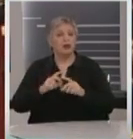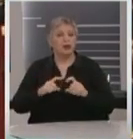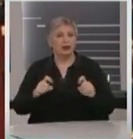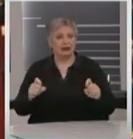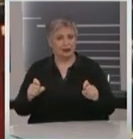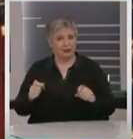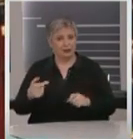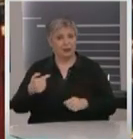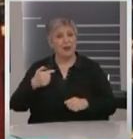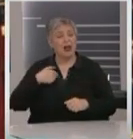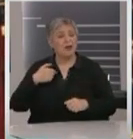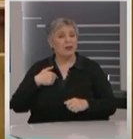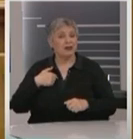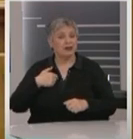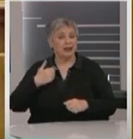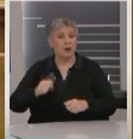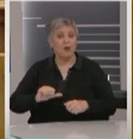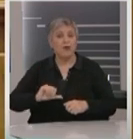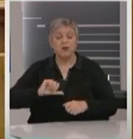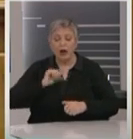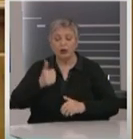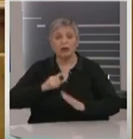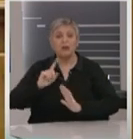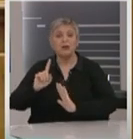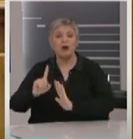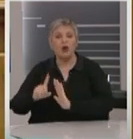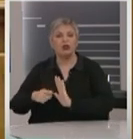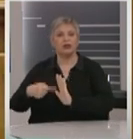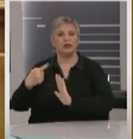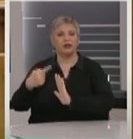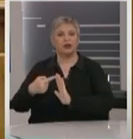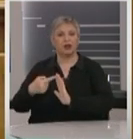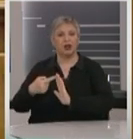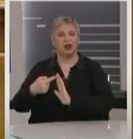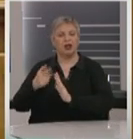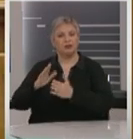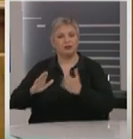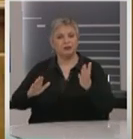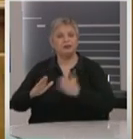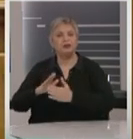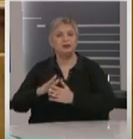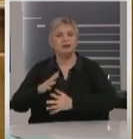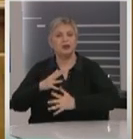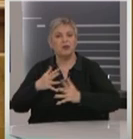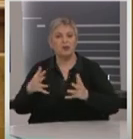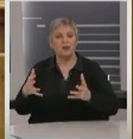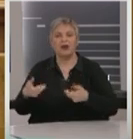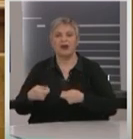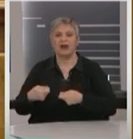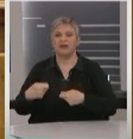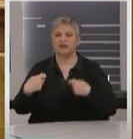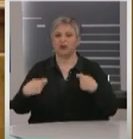οι πρώτοι που για πρώτη φορά τα βάλαμε με τα λεγόμενα μεγάλα ψάρια και τη